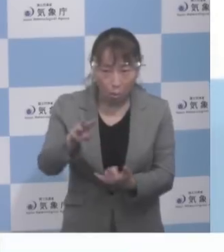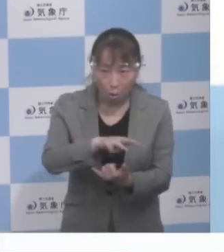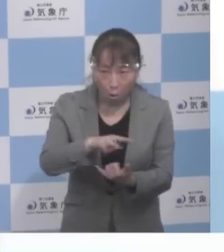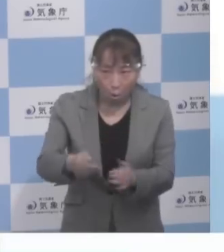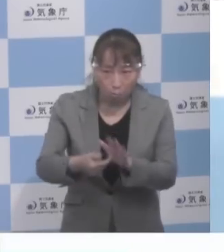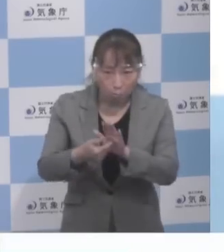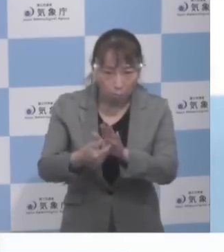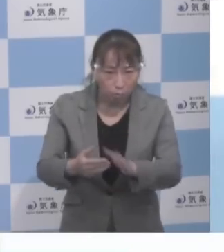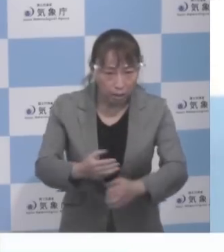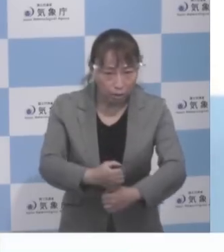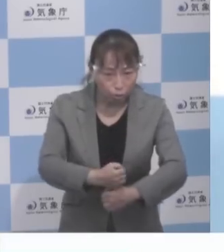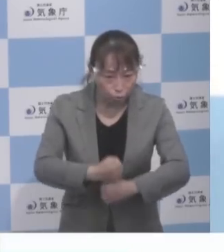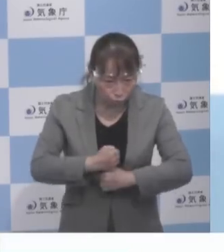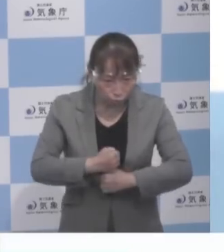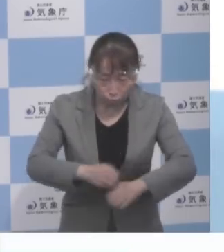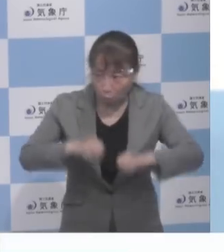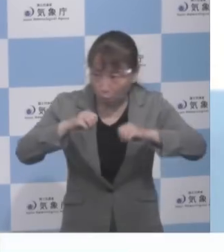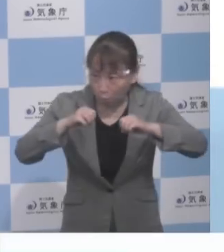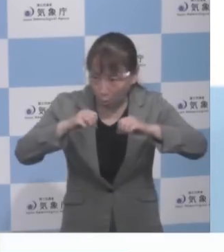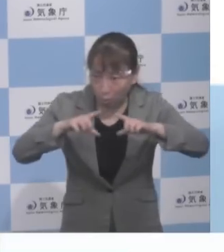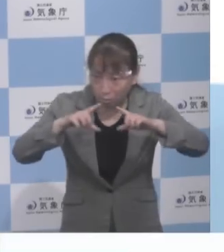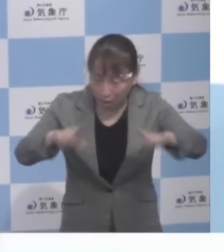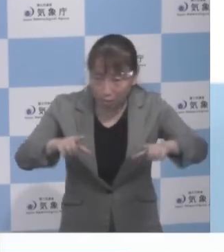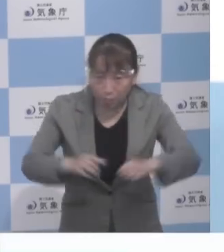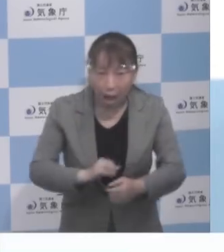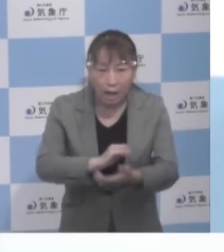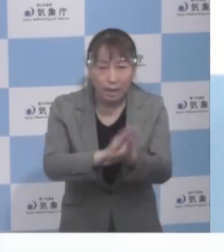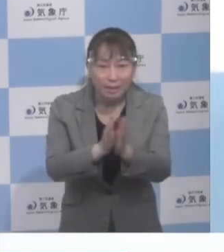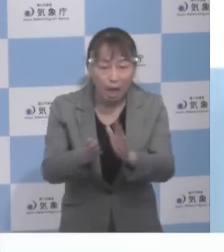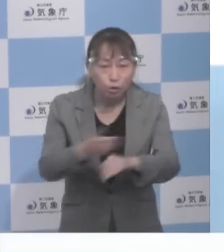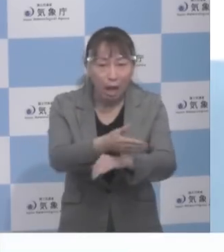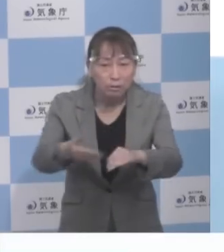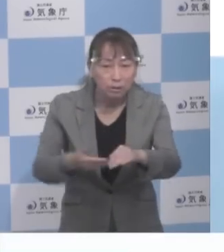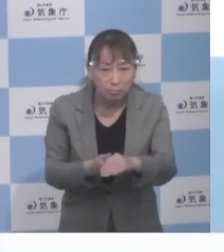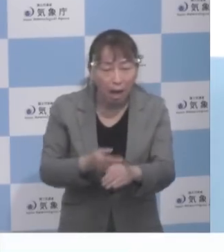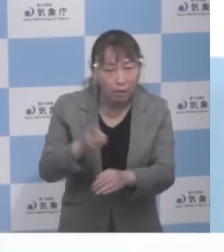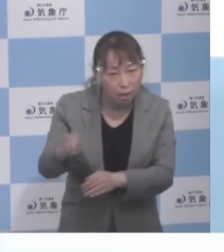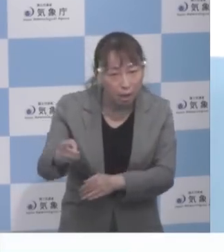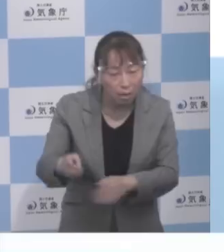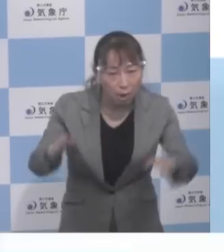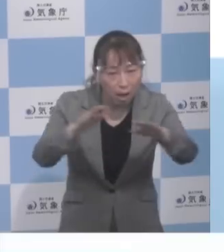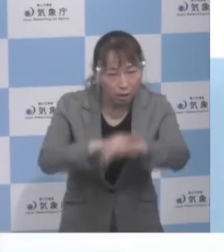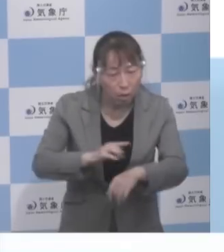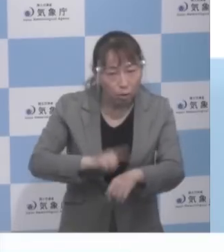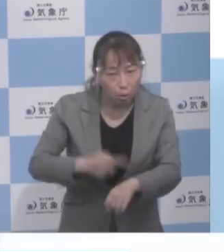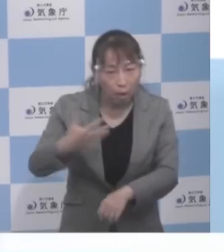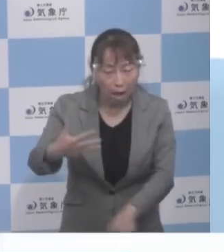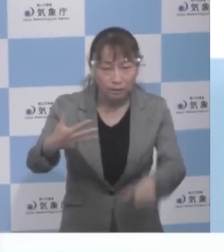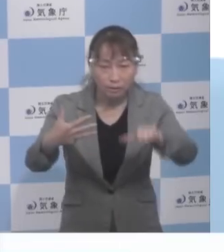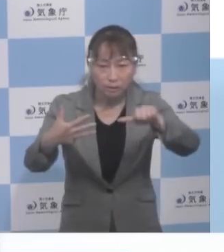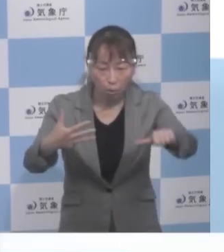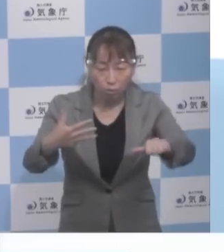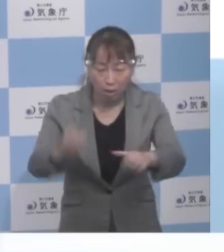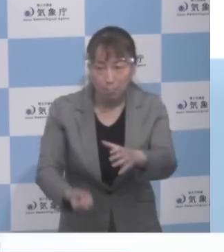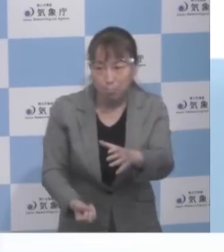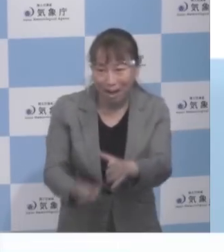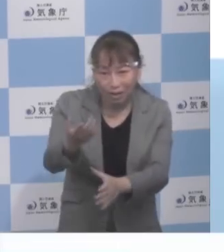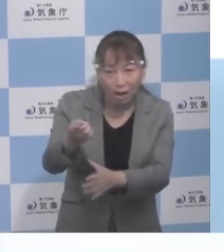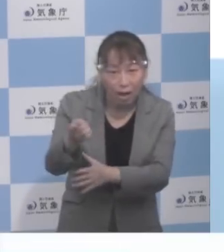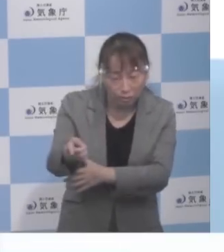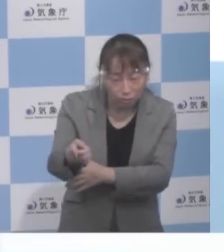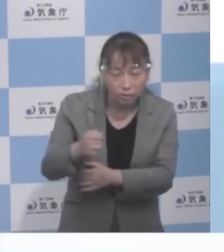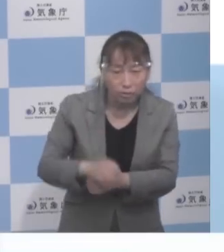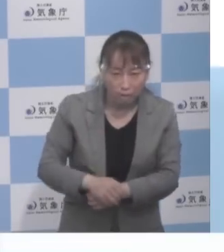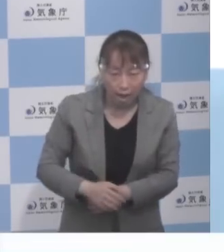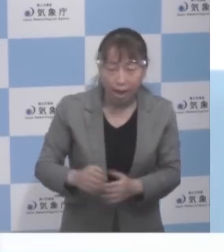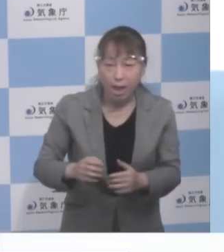呼びかけさせていただきます。桜島では20時5分に爆発が発生し、弾道を描いて飛散